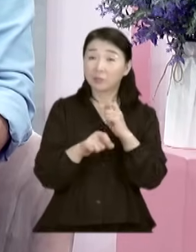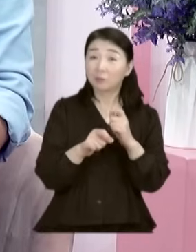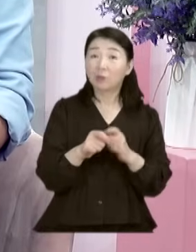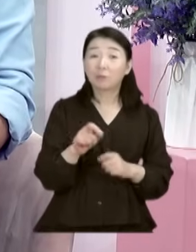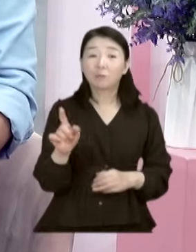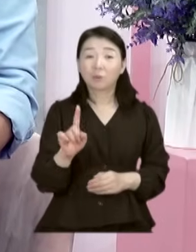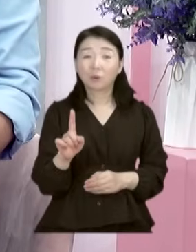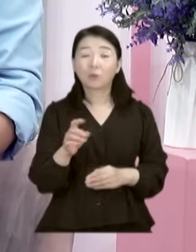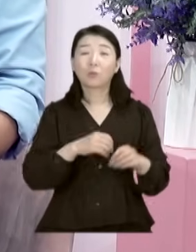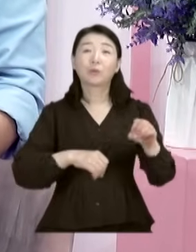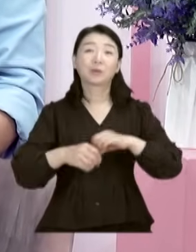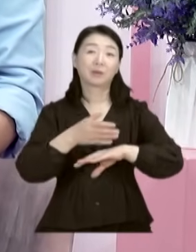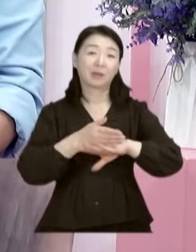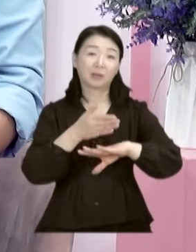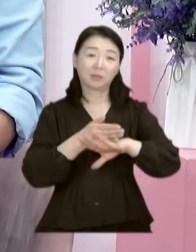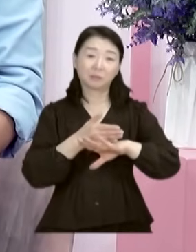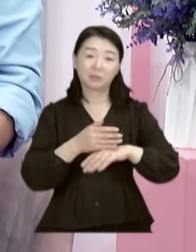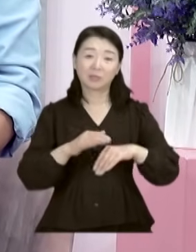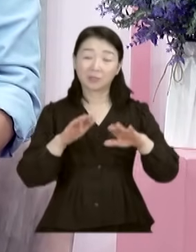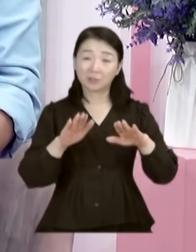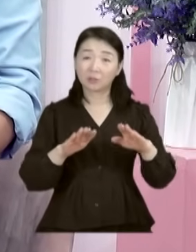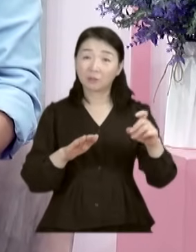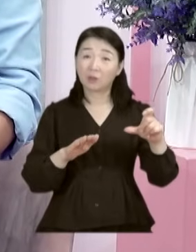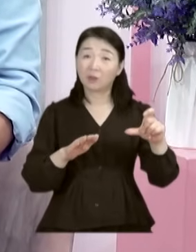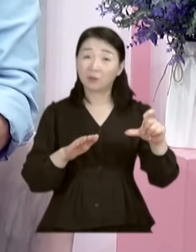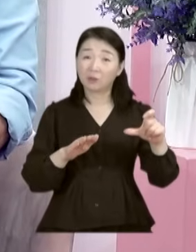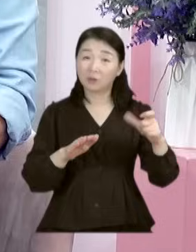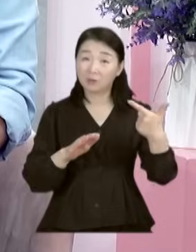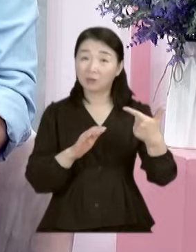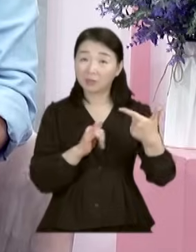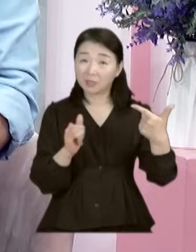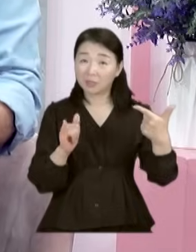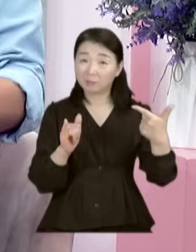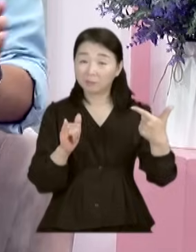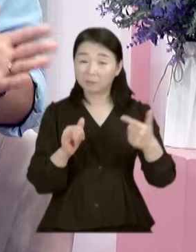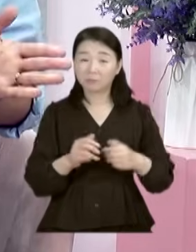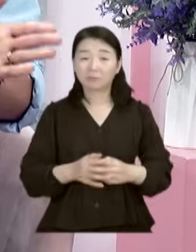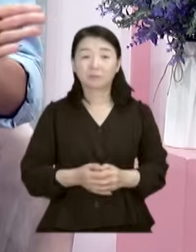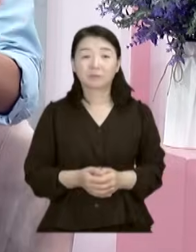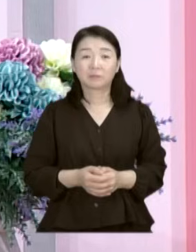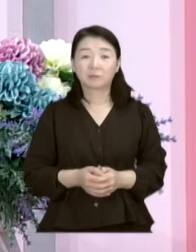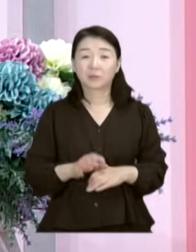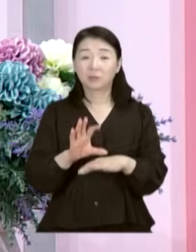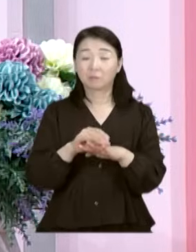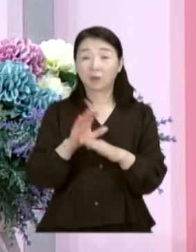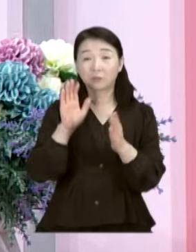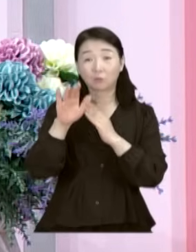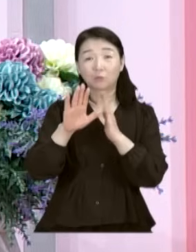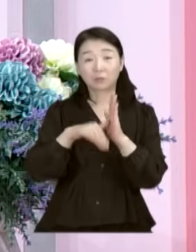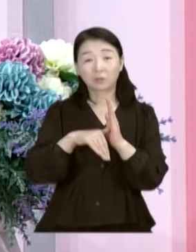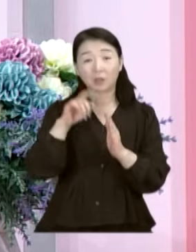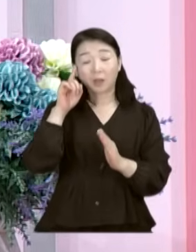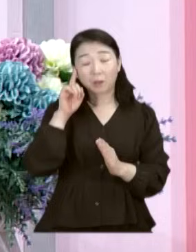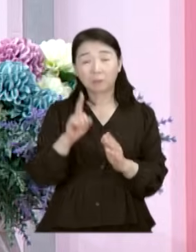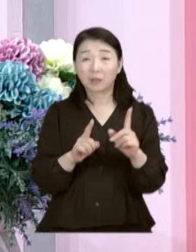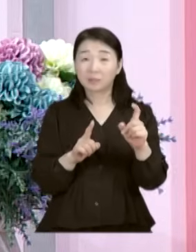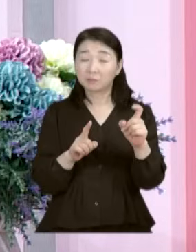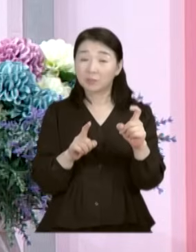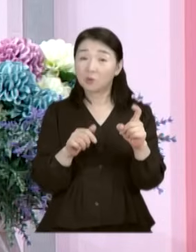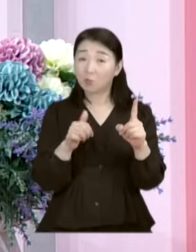그럼 오히려 되게 감사해 하시고 지금 16명인데 사실은 저희가이 방송이 나갈 때쯤이면